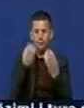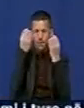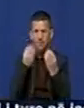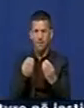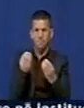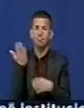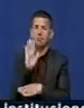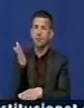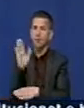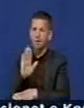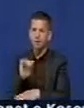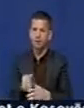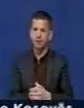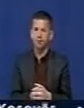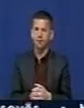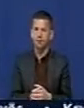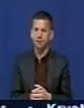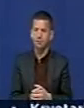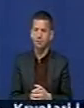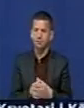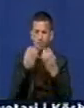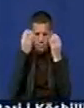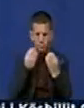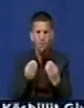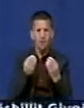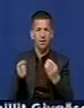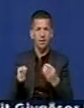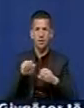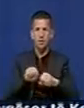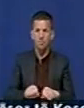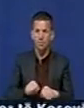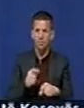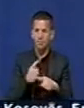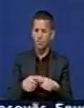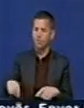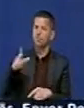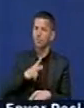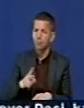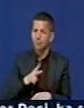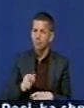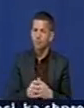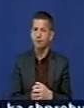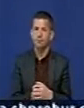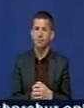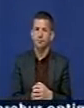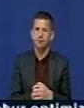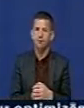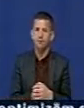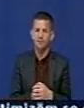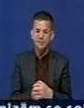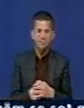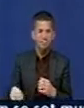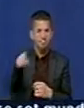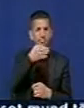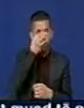ndëruar koleg deputet, të ndëruar kabinet qeveritar, të ndëruar qytetar. Si qeni të